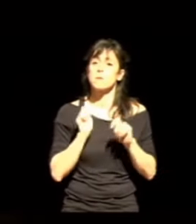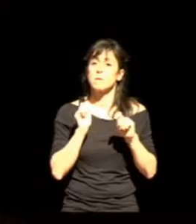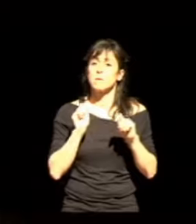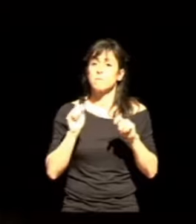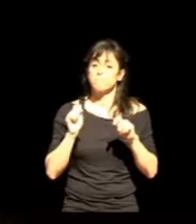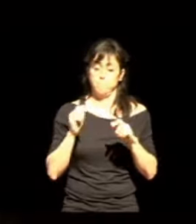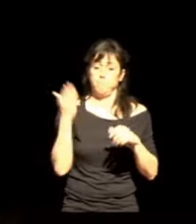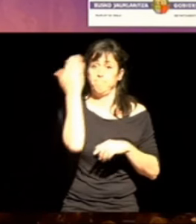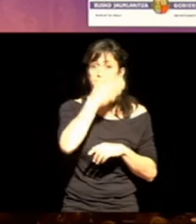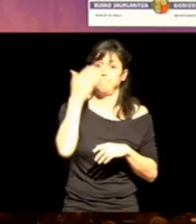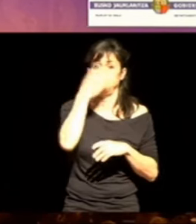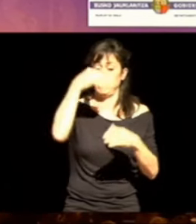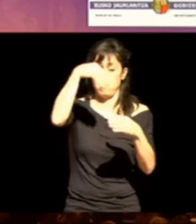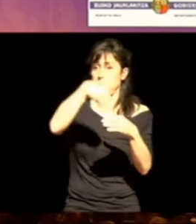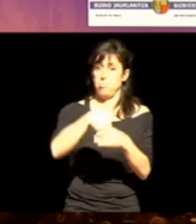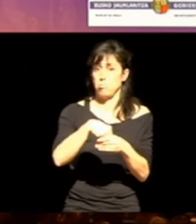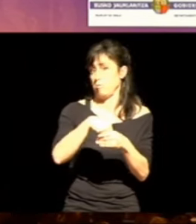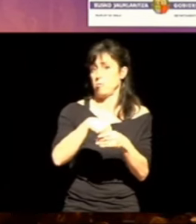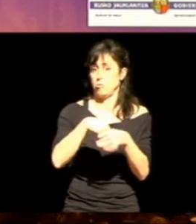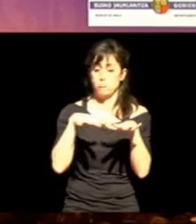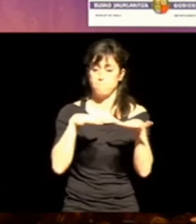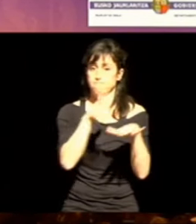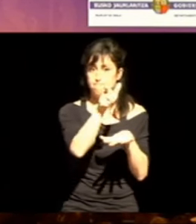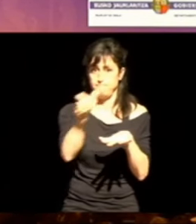Bueno, uste dut dano dakigula,